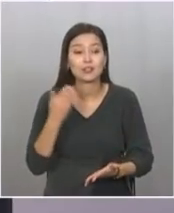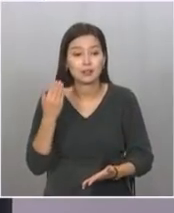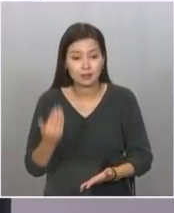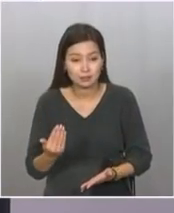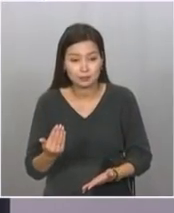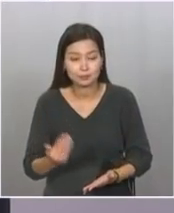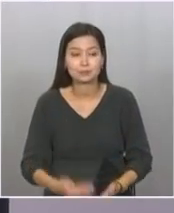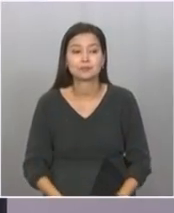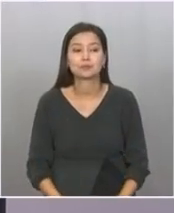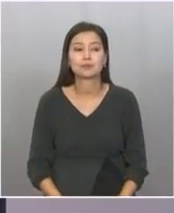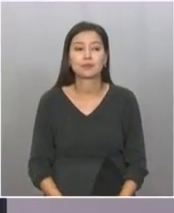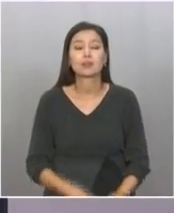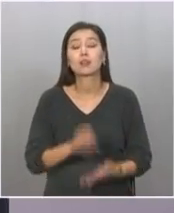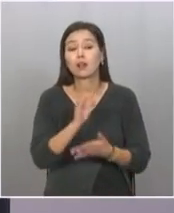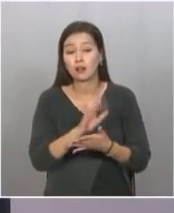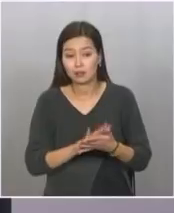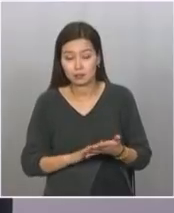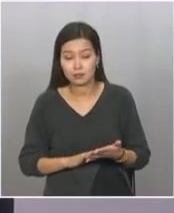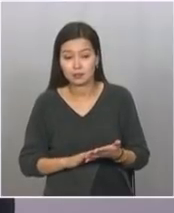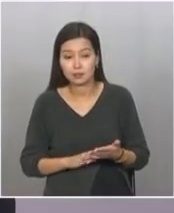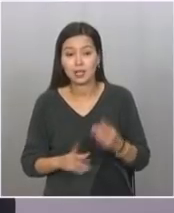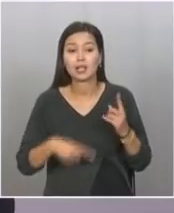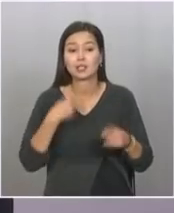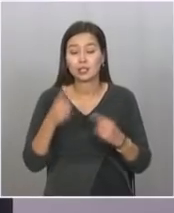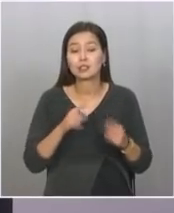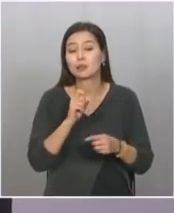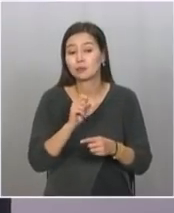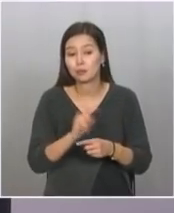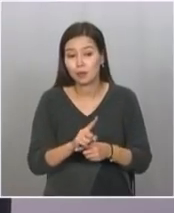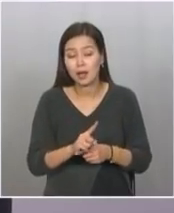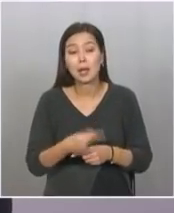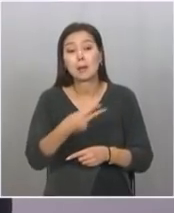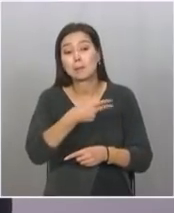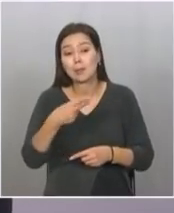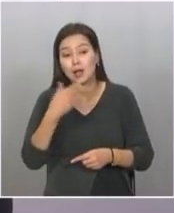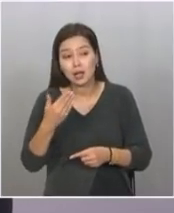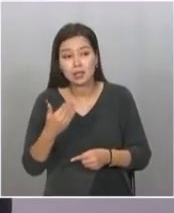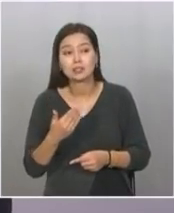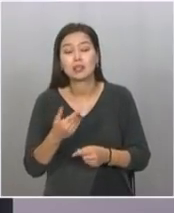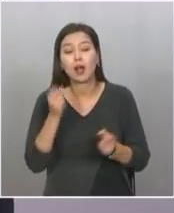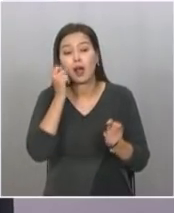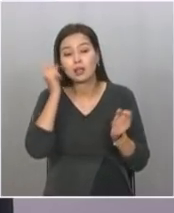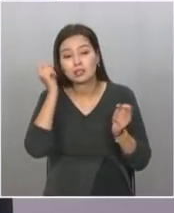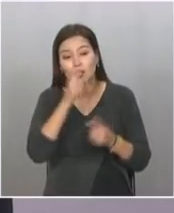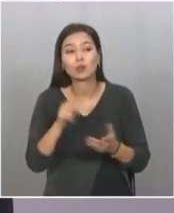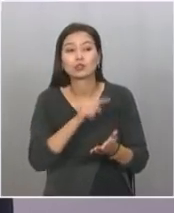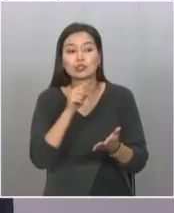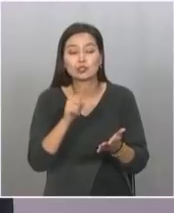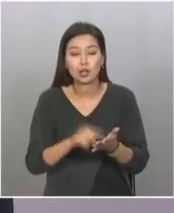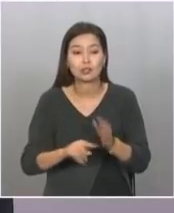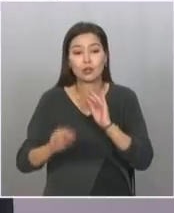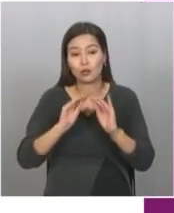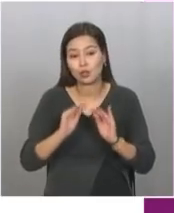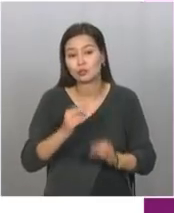жатады. Әрі қарай, келесі тапсырмада мәтінге анықтауыш сұрақтар құрастырып